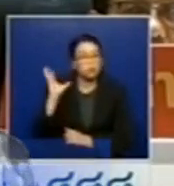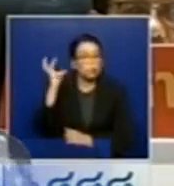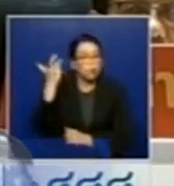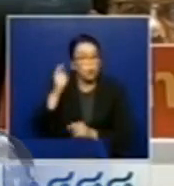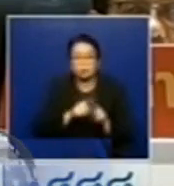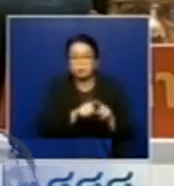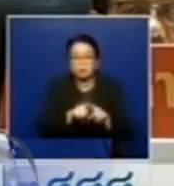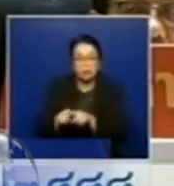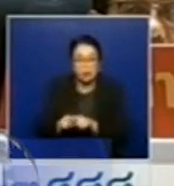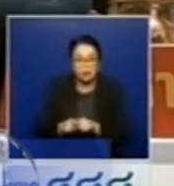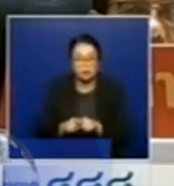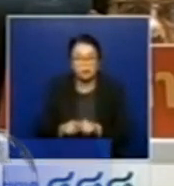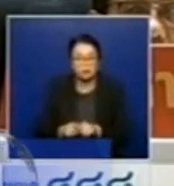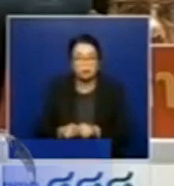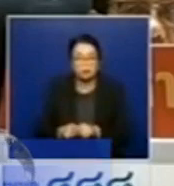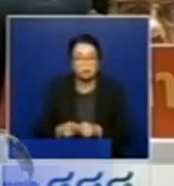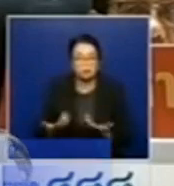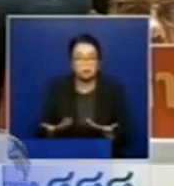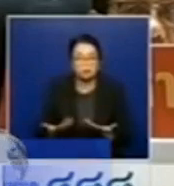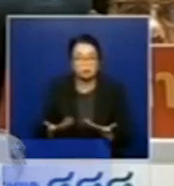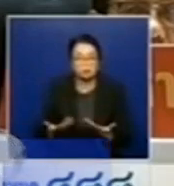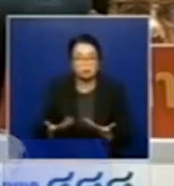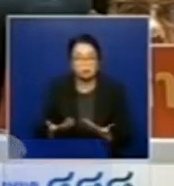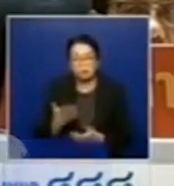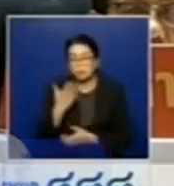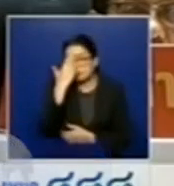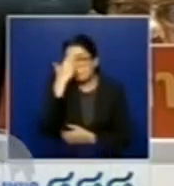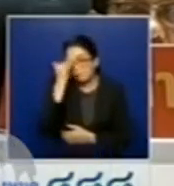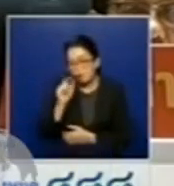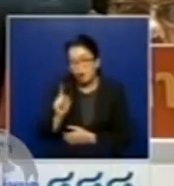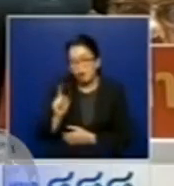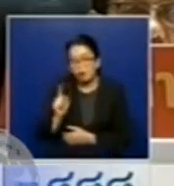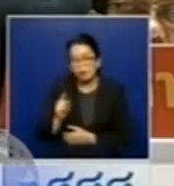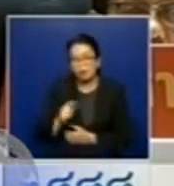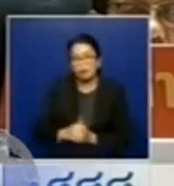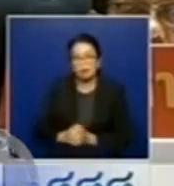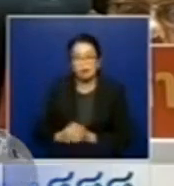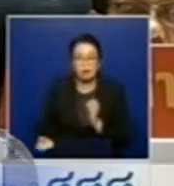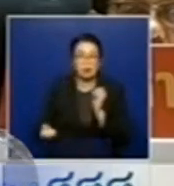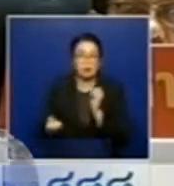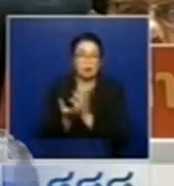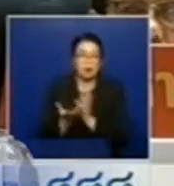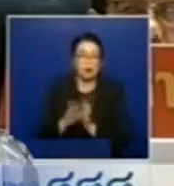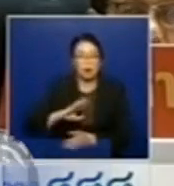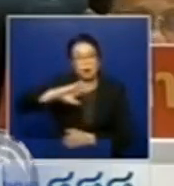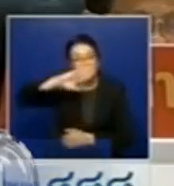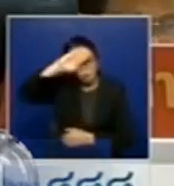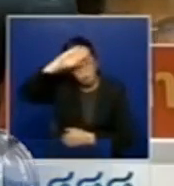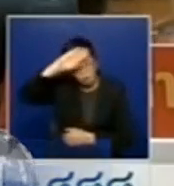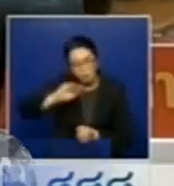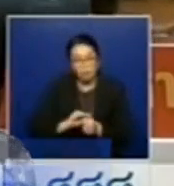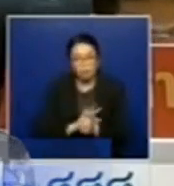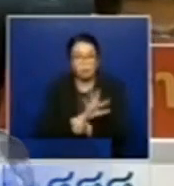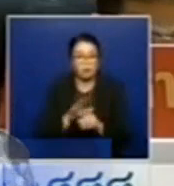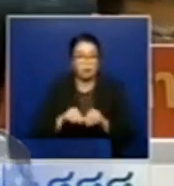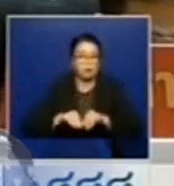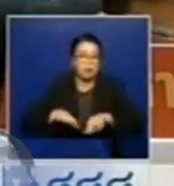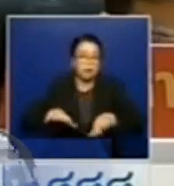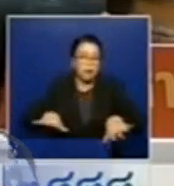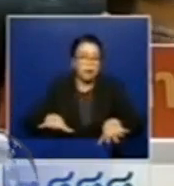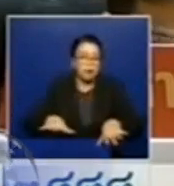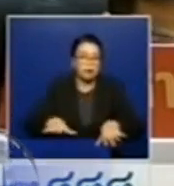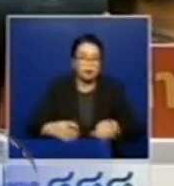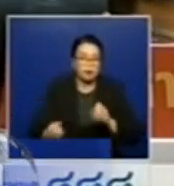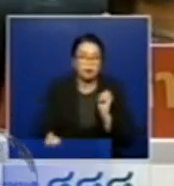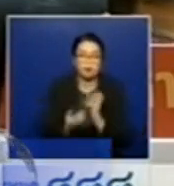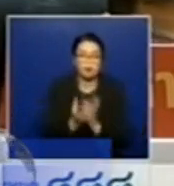ตัวอย่างเพื่อให้นายกรัฐมนตรีได้เห็นว่าจะลงจากอำนาจแบบใดที่ไม่ต้องไปเจ็บเนื้อเจ็บตัวและลงอย่างสง่างามโดยยกตัว